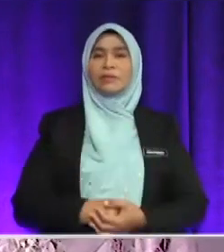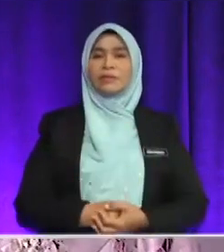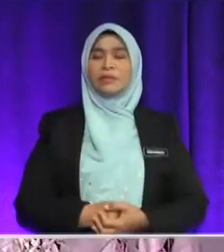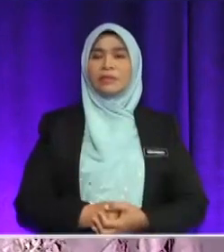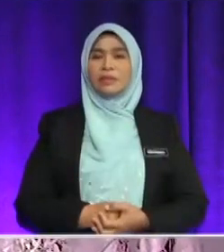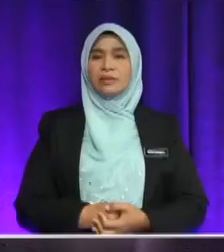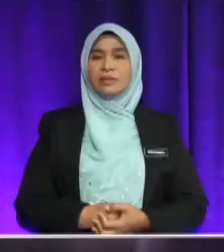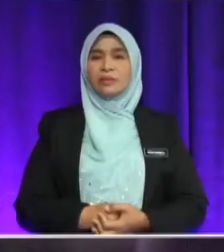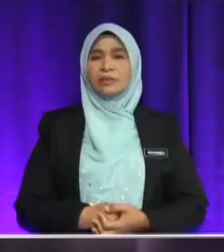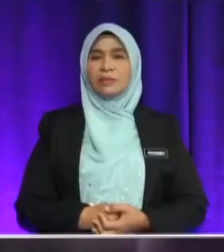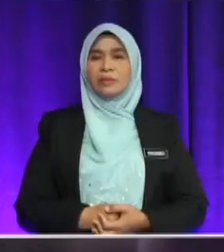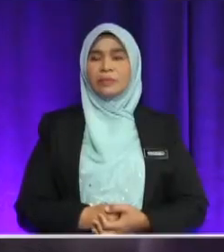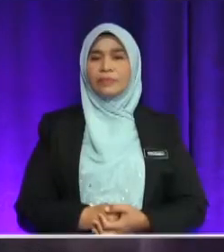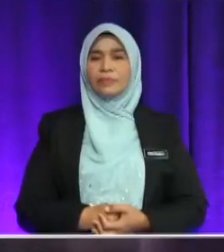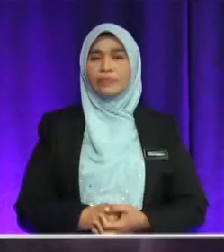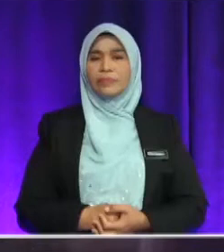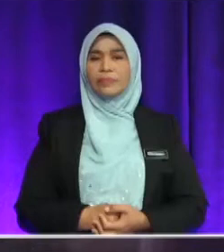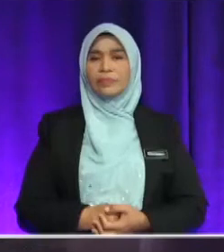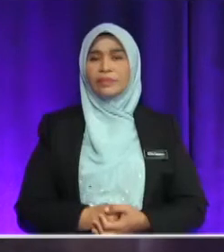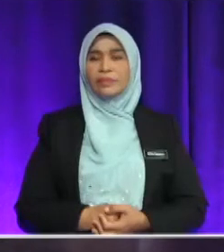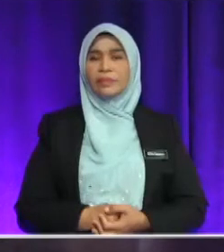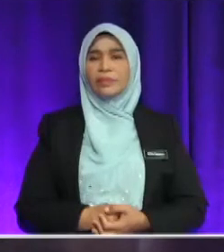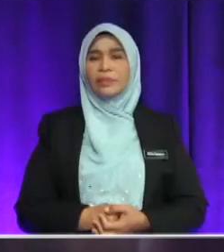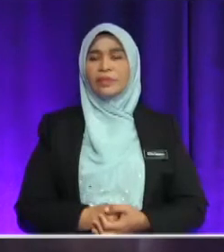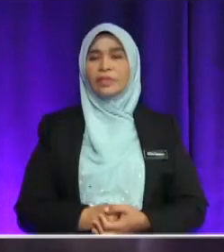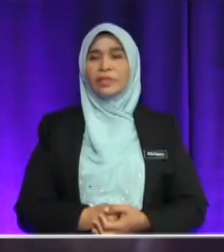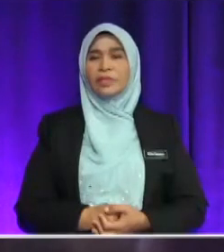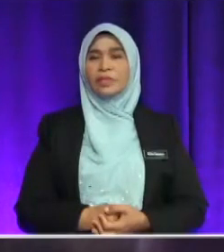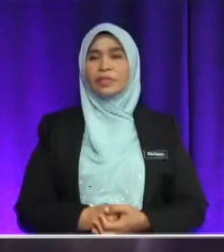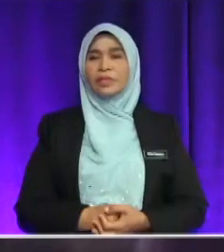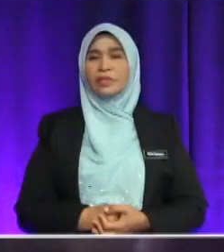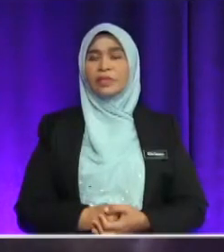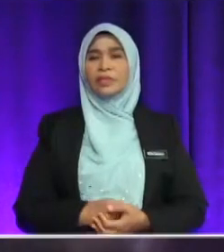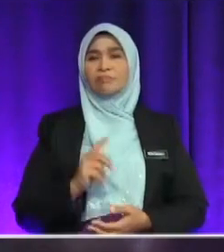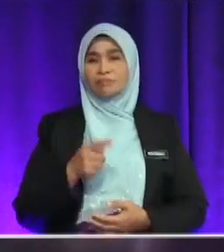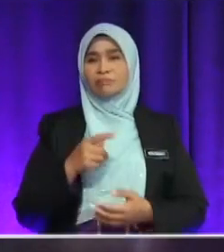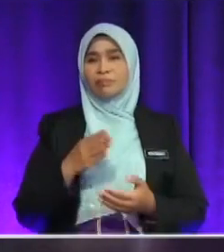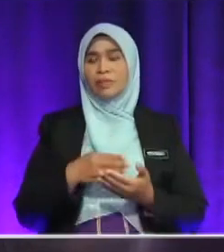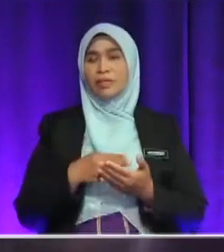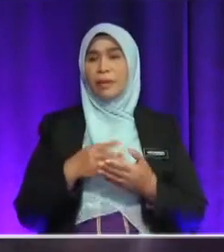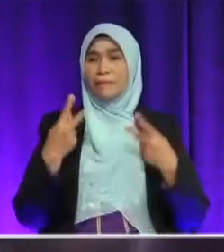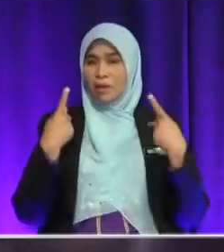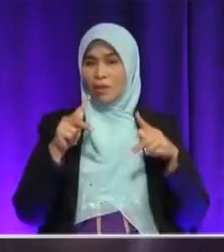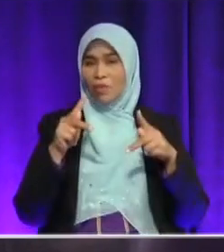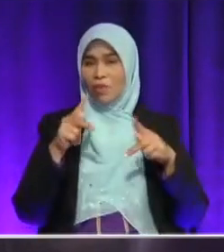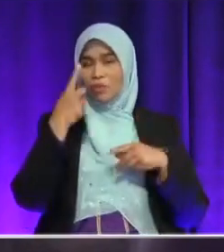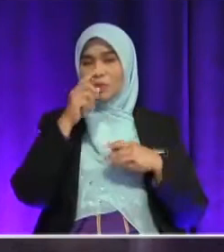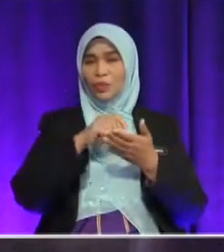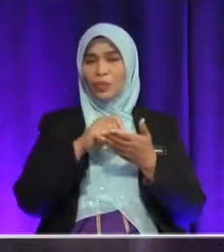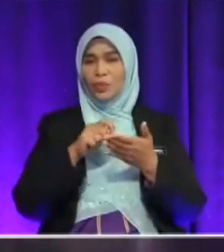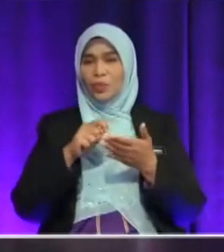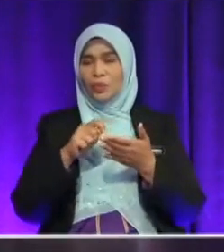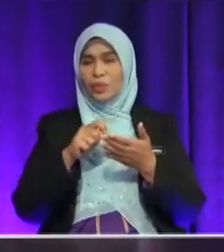Oke baik begitu teruskan saja oke itu bagi pengguna Modem itu dulu untuk santai aja tadi tareh lahir nama